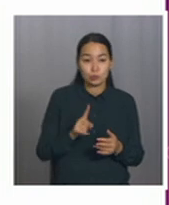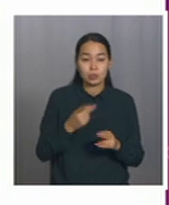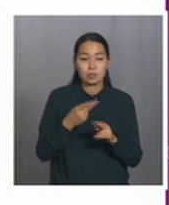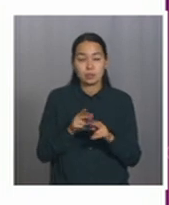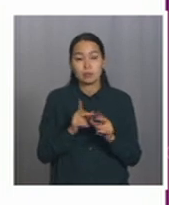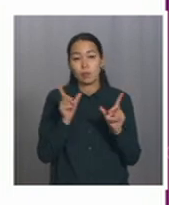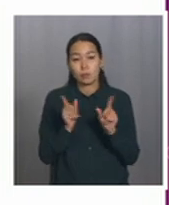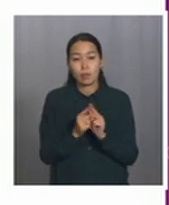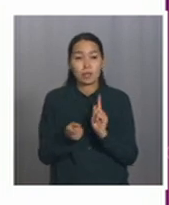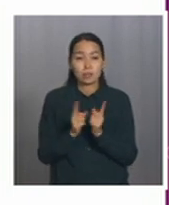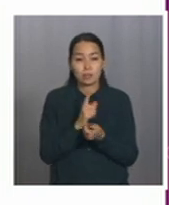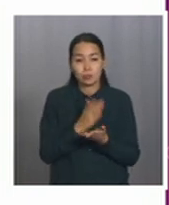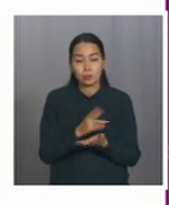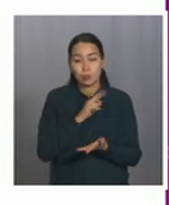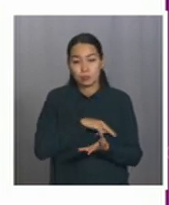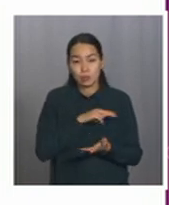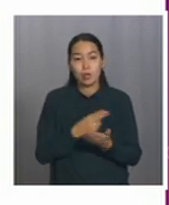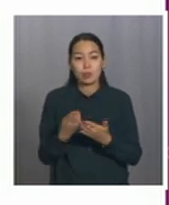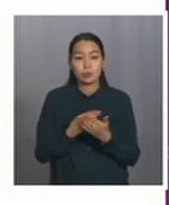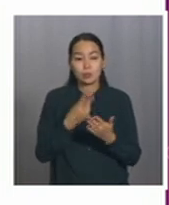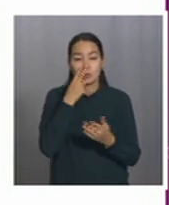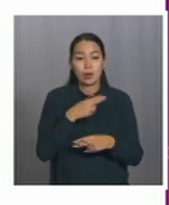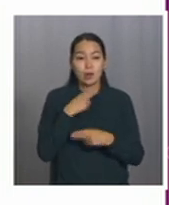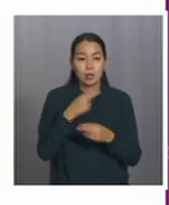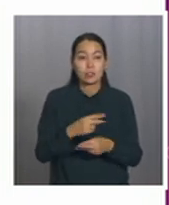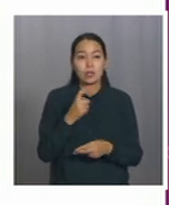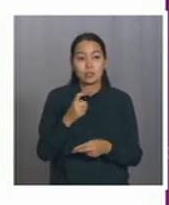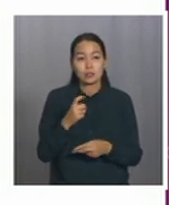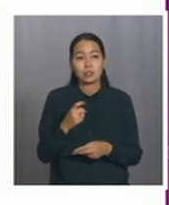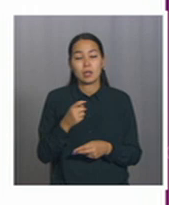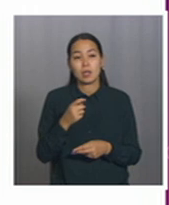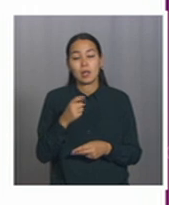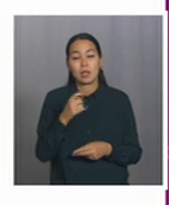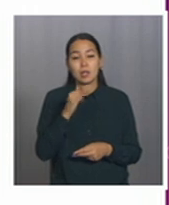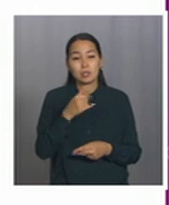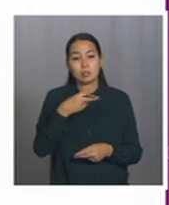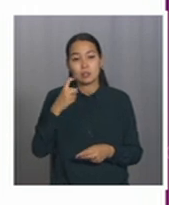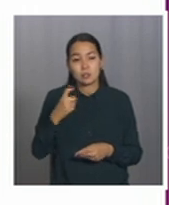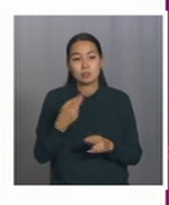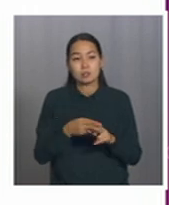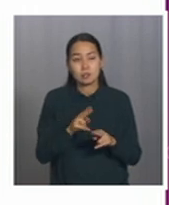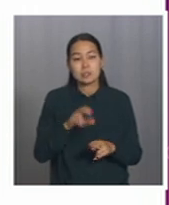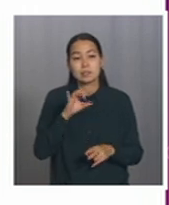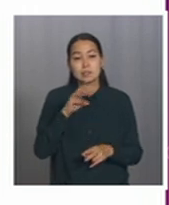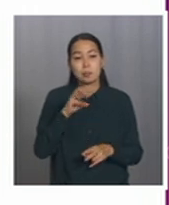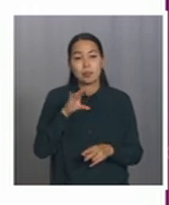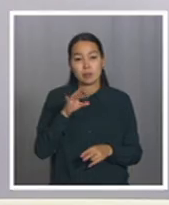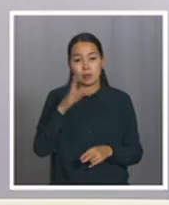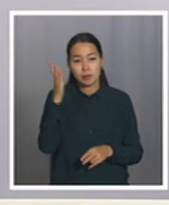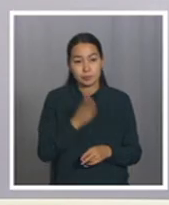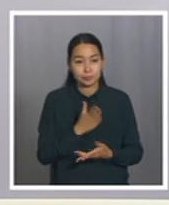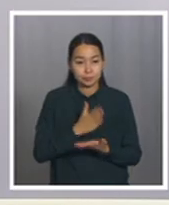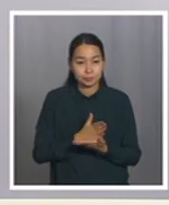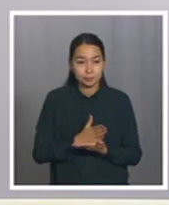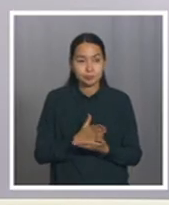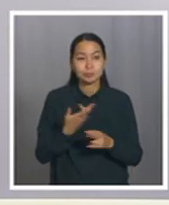келеді, және олар суретте көріп тұрғаныңыздай y тең болады x түсуіне қараған кезде симметриялы түрде орналасқан.